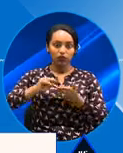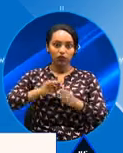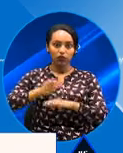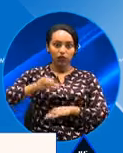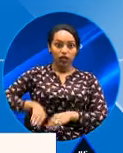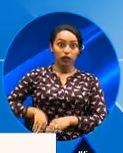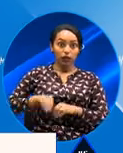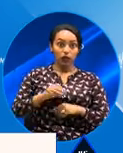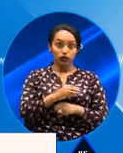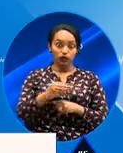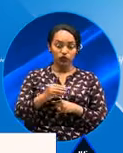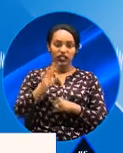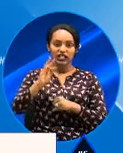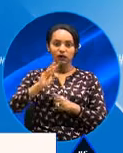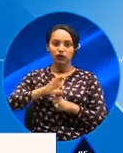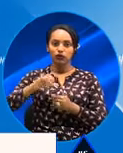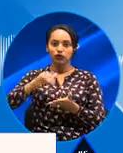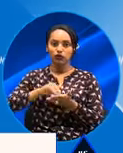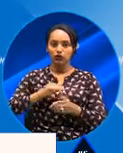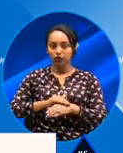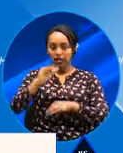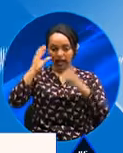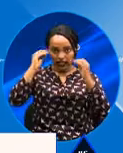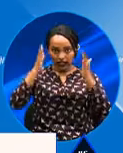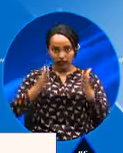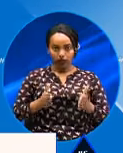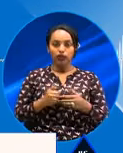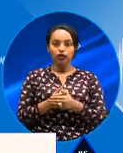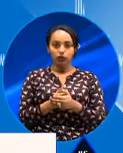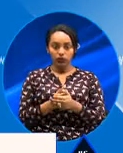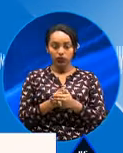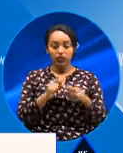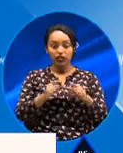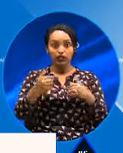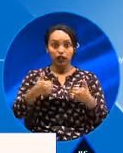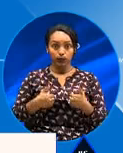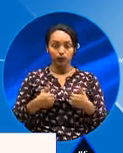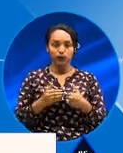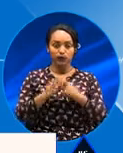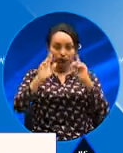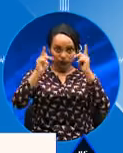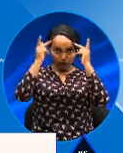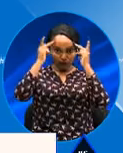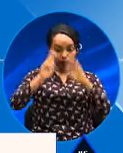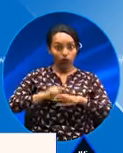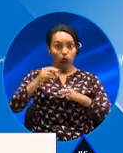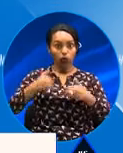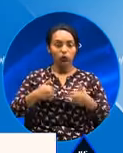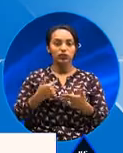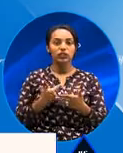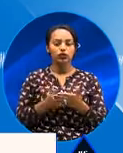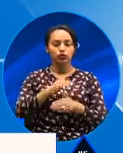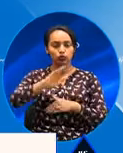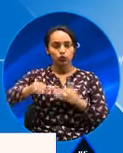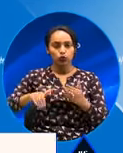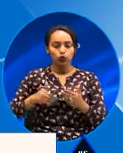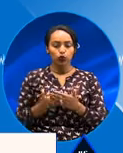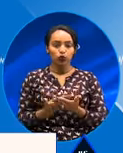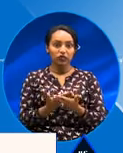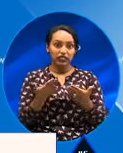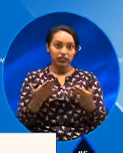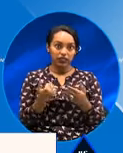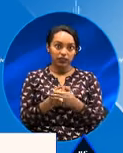ሚሊዮን በላይ ተማሪዎች እና ከ700 ሺህ በላይ መምህራን እንዳሉ ሚኒስትሩ አንስተዋል። እነዚህ ሁሉ